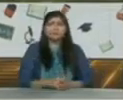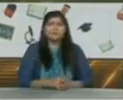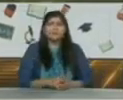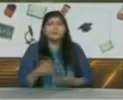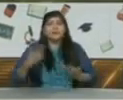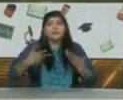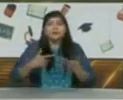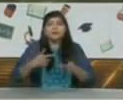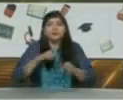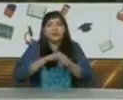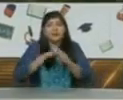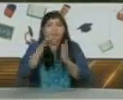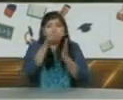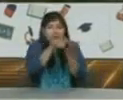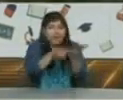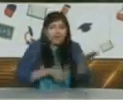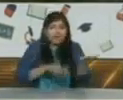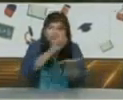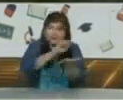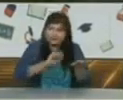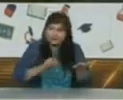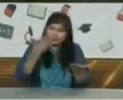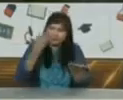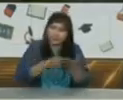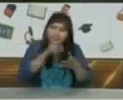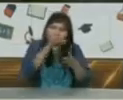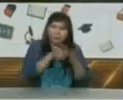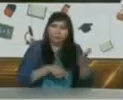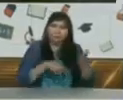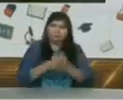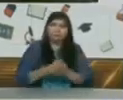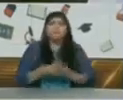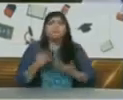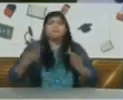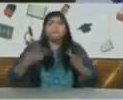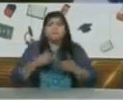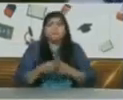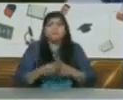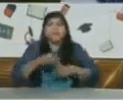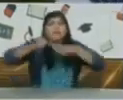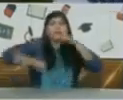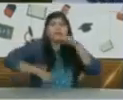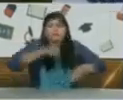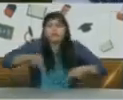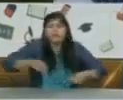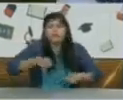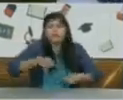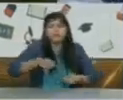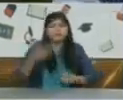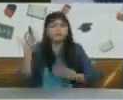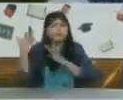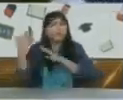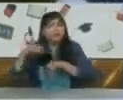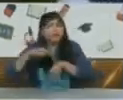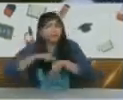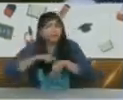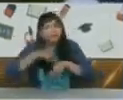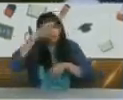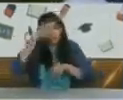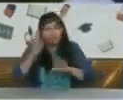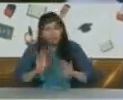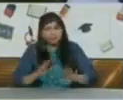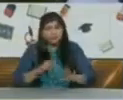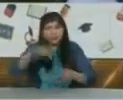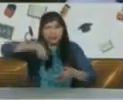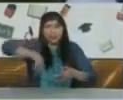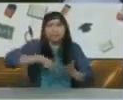ऐसे कुछ कामों की लिस्ट बनाइएगा। जैसे साइकिल चलाना कभी आपको कठिन लगा होगा,